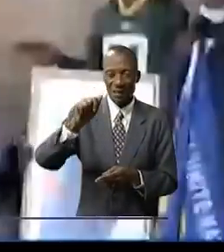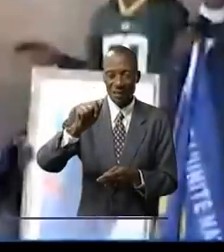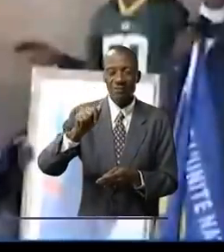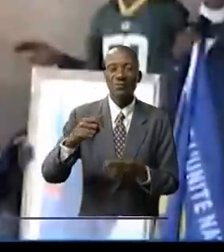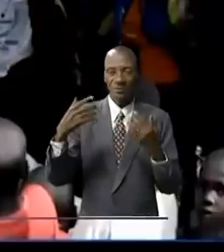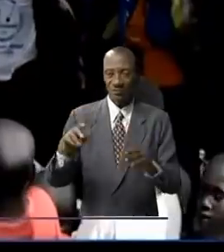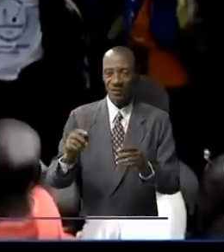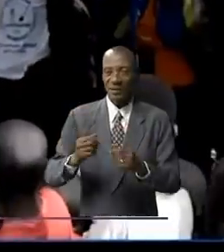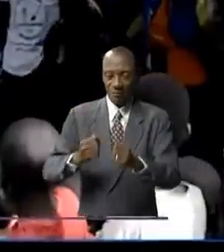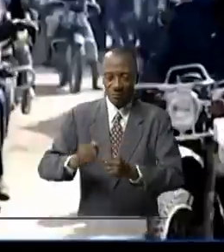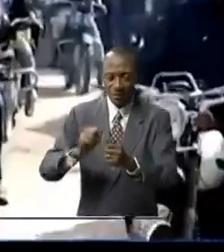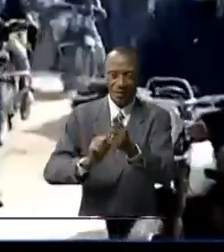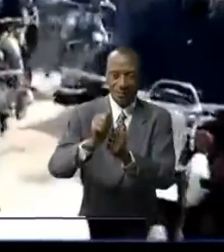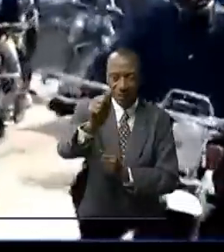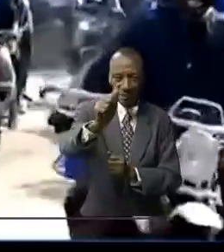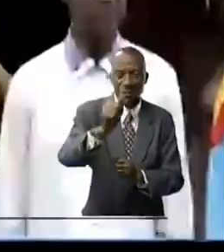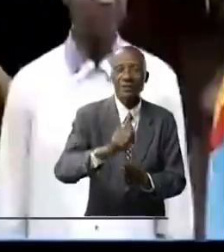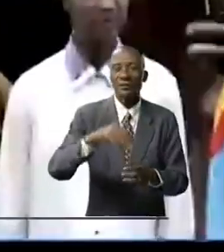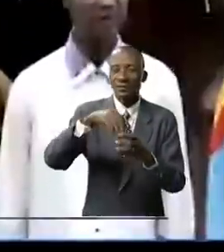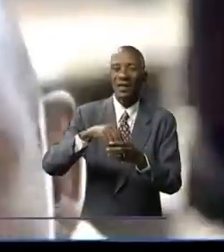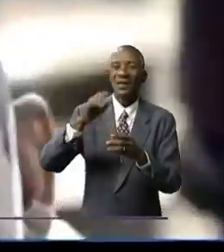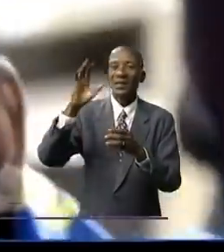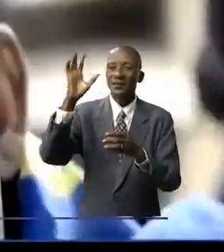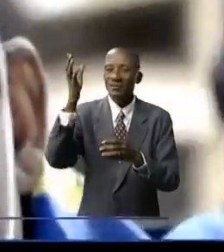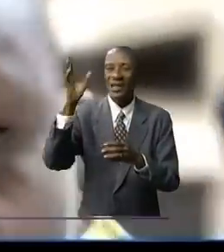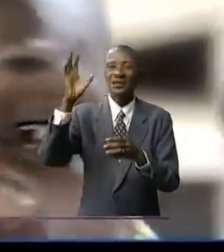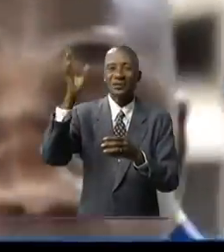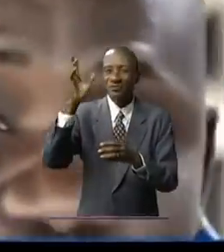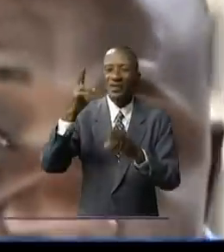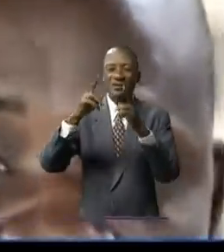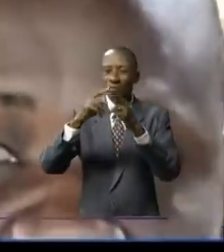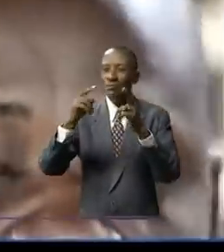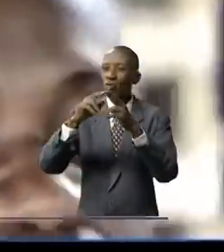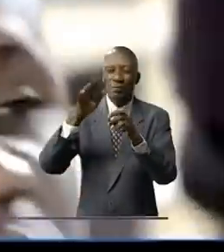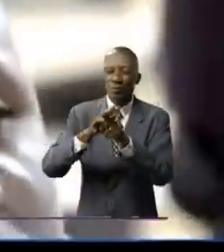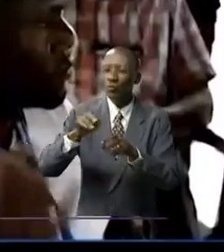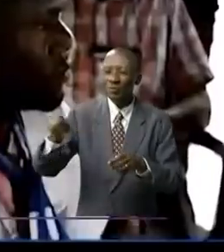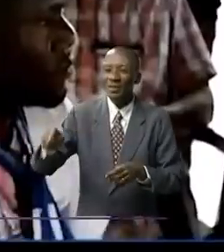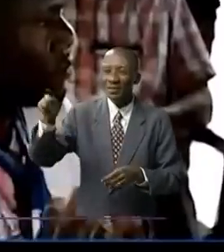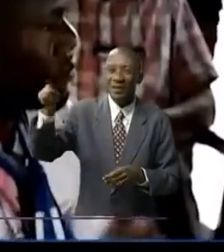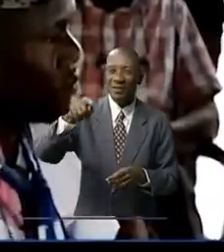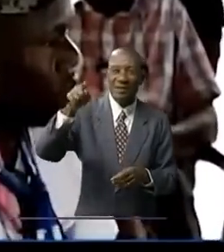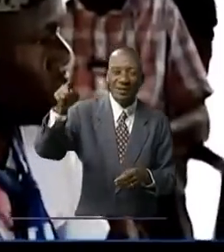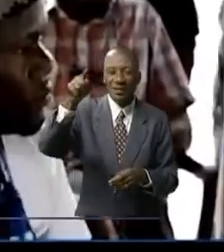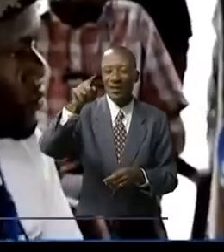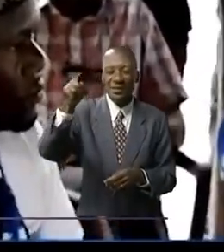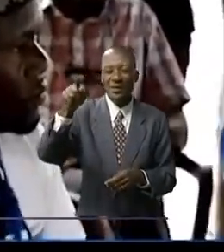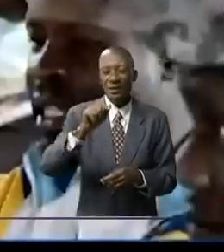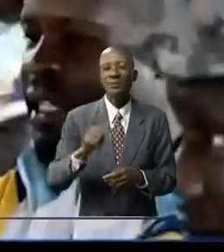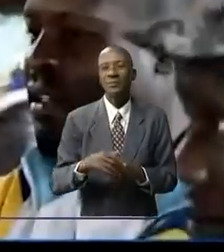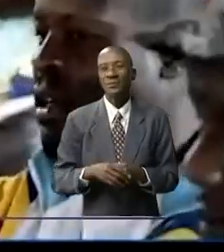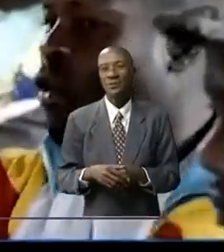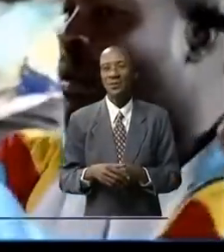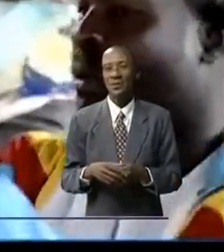Mongana, Bosso Simba, Bosonjo, Bosonjanoa, Pimo et même Lindongé, bref, l'œil de Félix